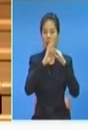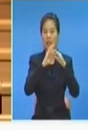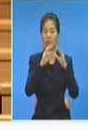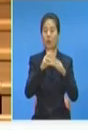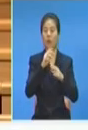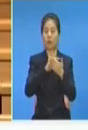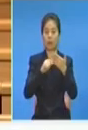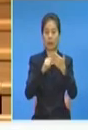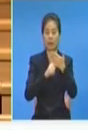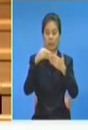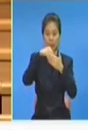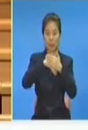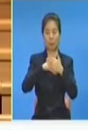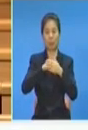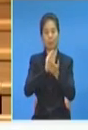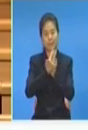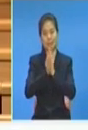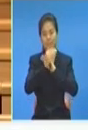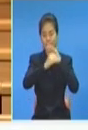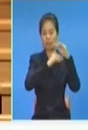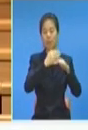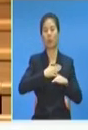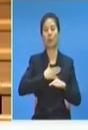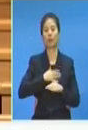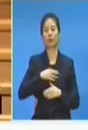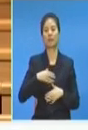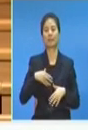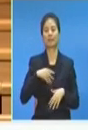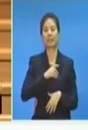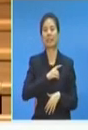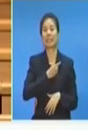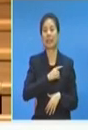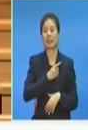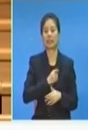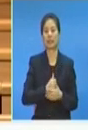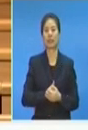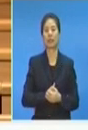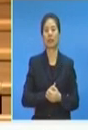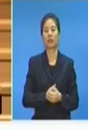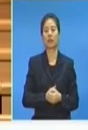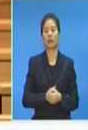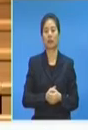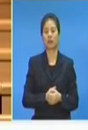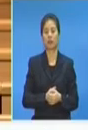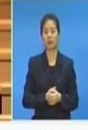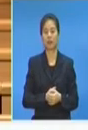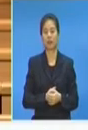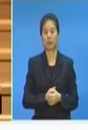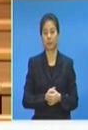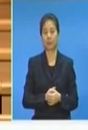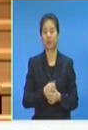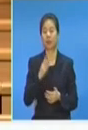ะกรรมการการเลือกตั้งขออนุญาตเอ่ยนามครับท่านพันธุ์เอกจรุงวิทย์ภูมิ